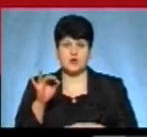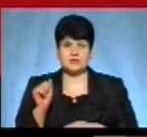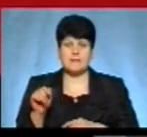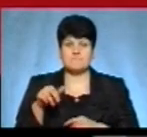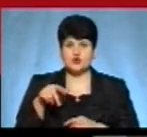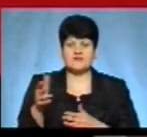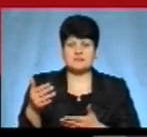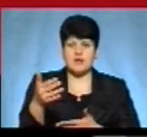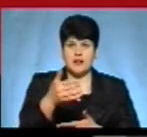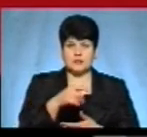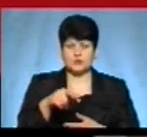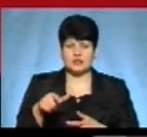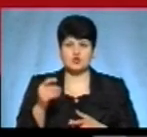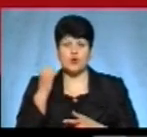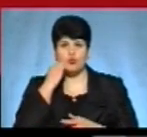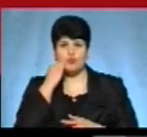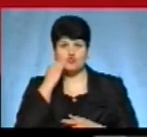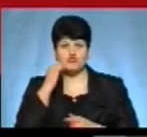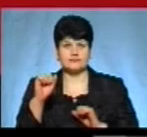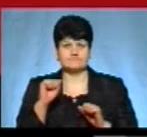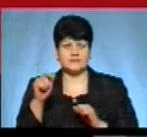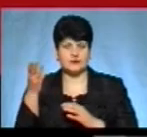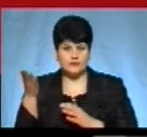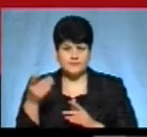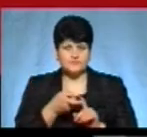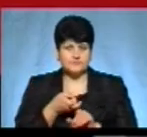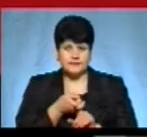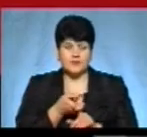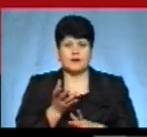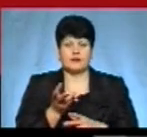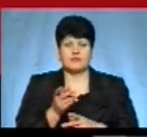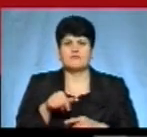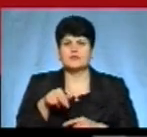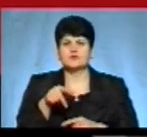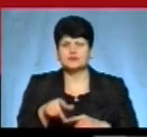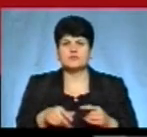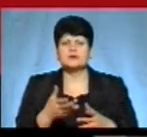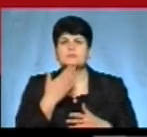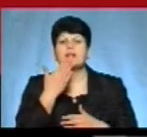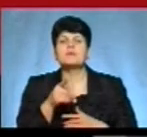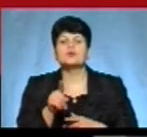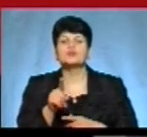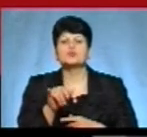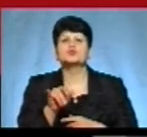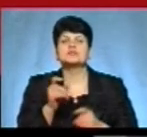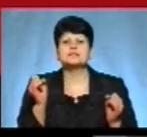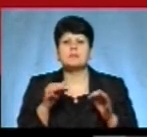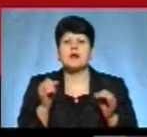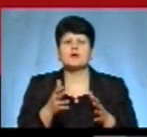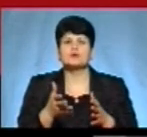людей, тих, що до московського патріархату. Я дивлюся, він вийшов. Я кажу, дідюча, давайте спитаємося його, що тут таке збираються